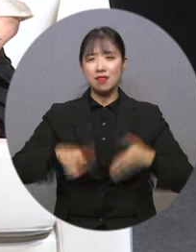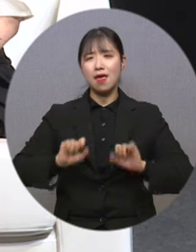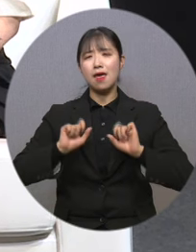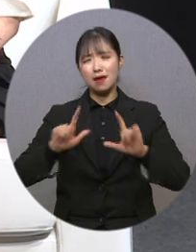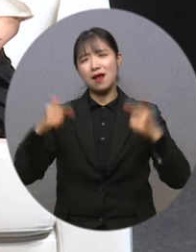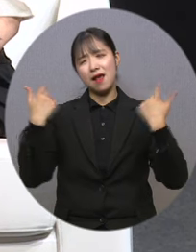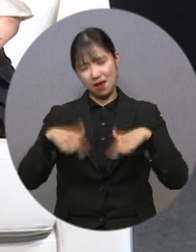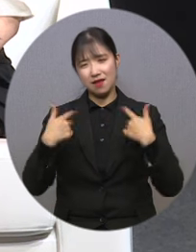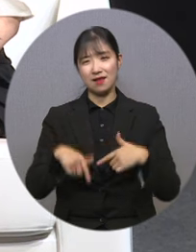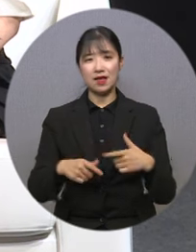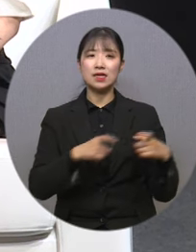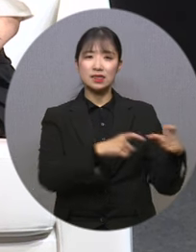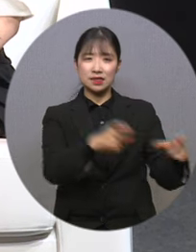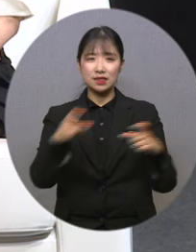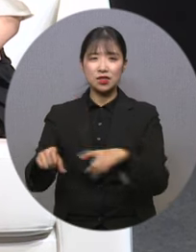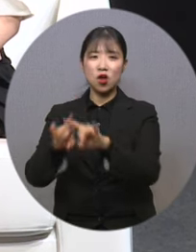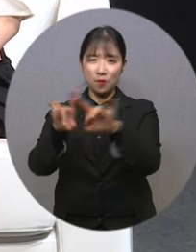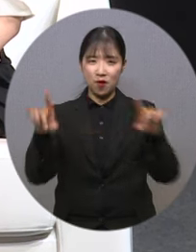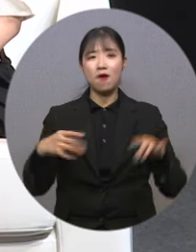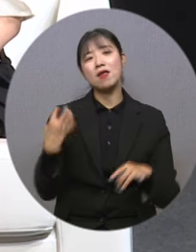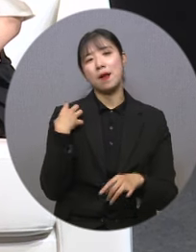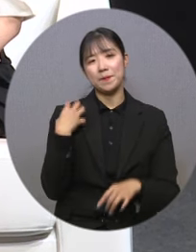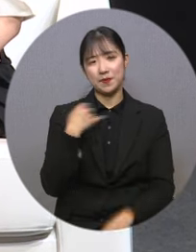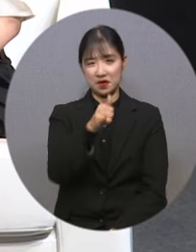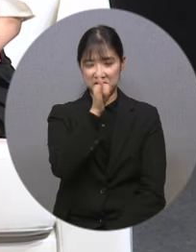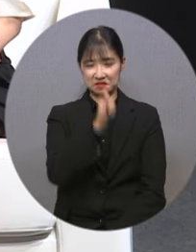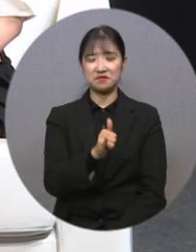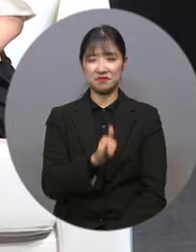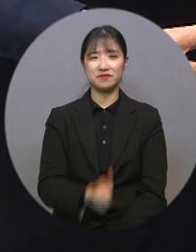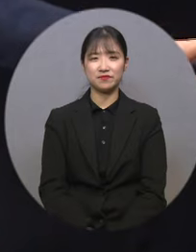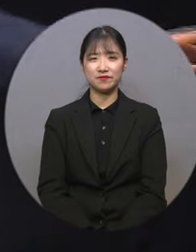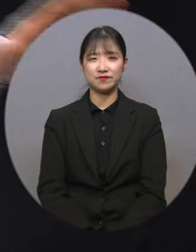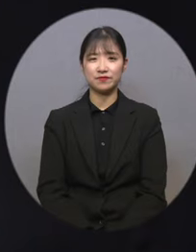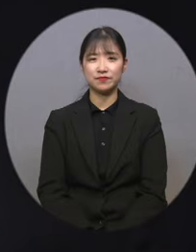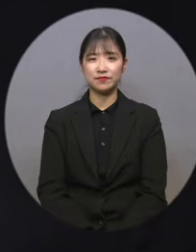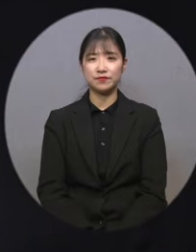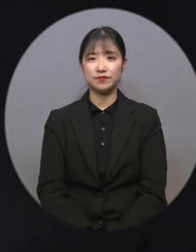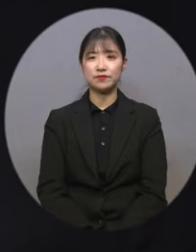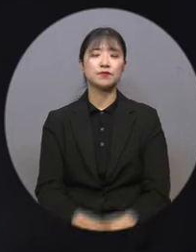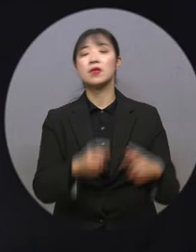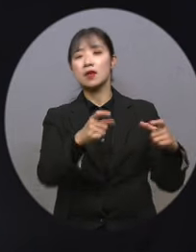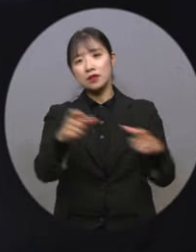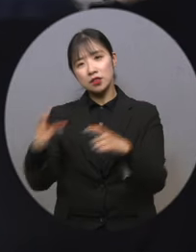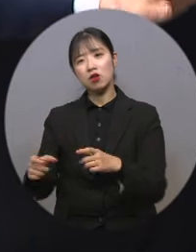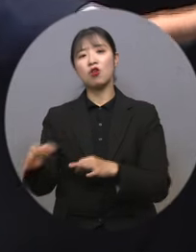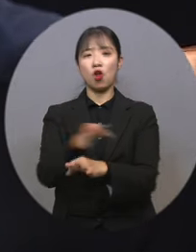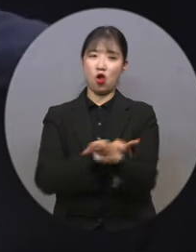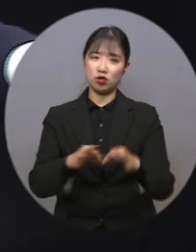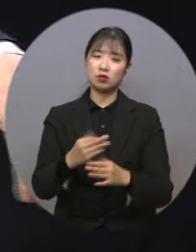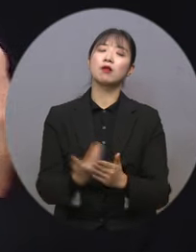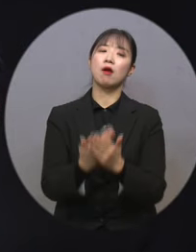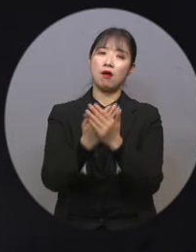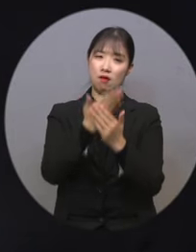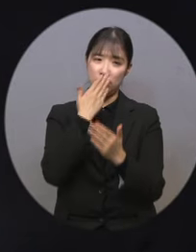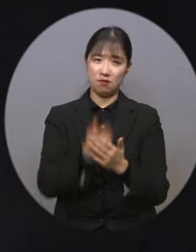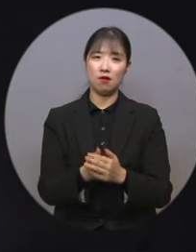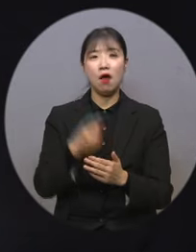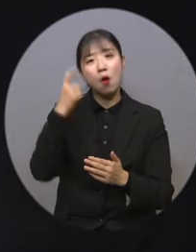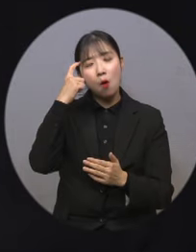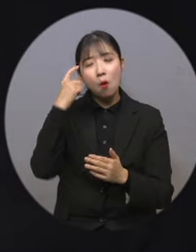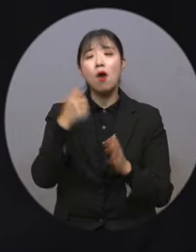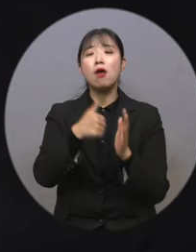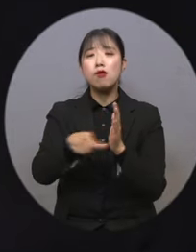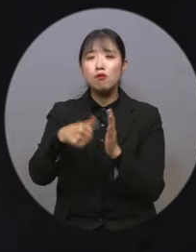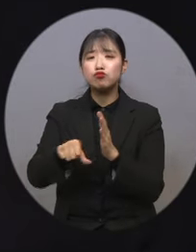각 지역별로 그것이 담당이 돼가지고 나갑니다. 각 도별로. 그러니까 지역 경제가 살아요. 여러